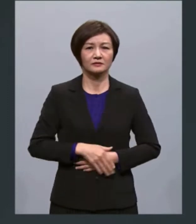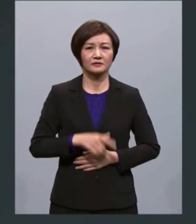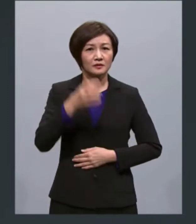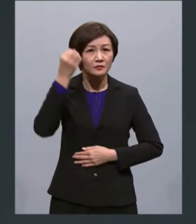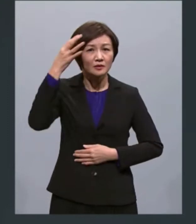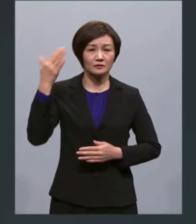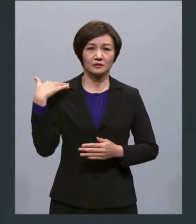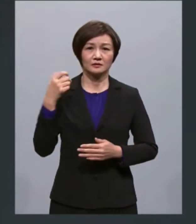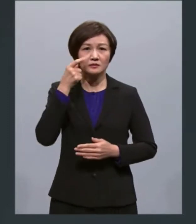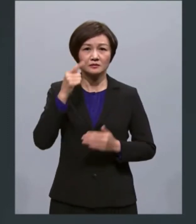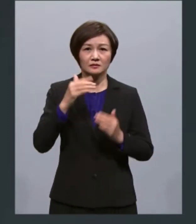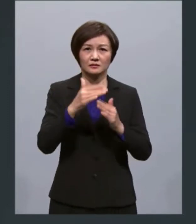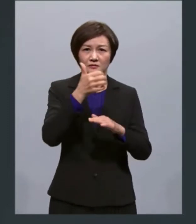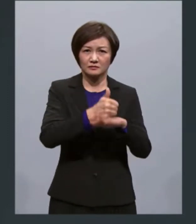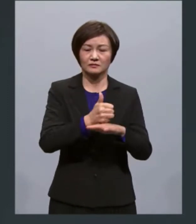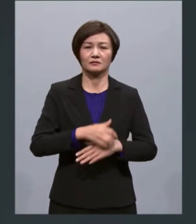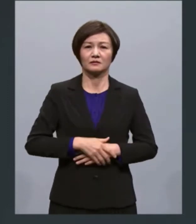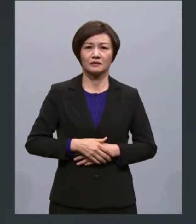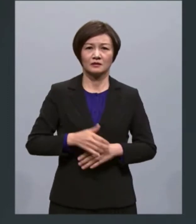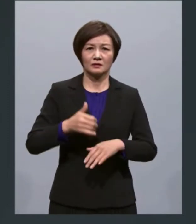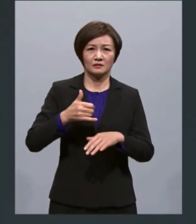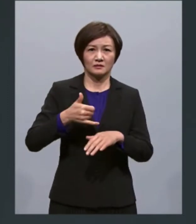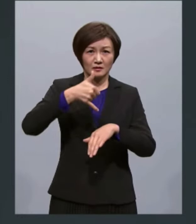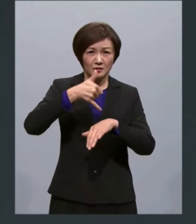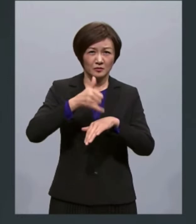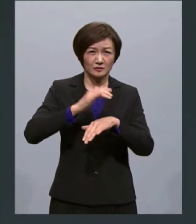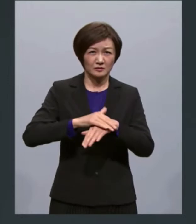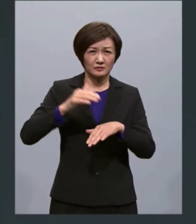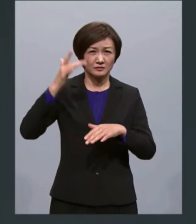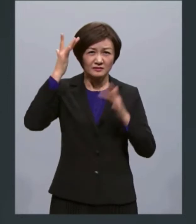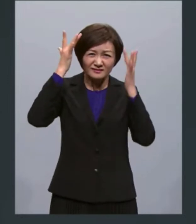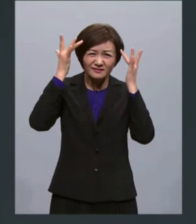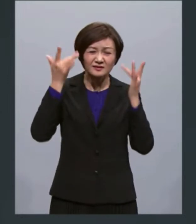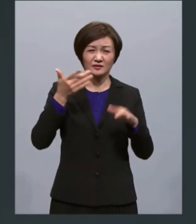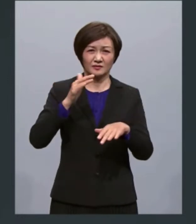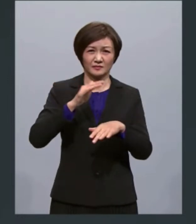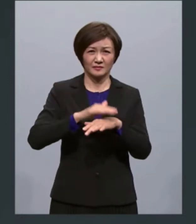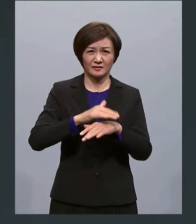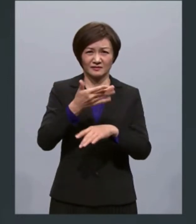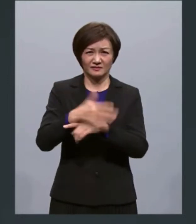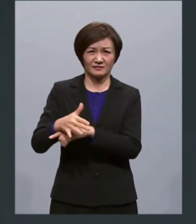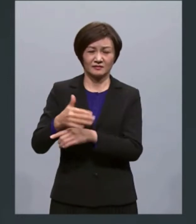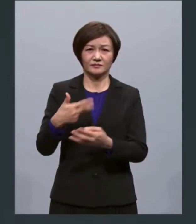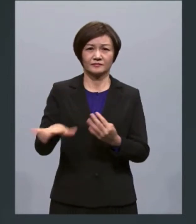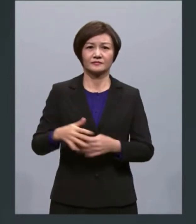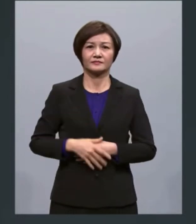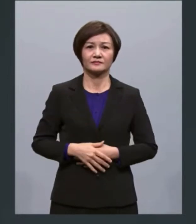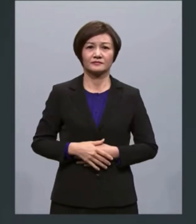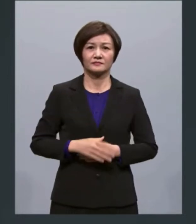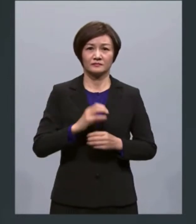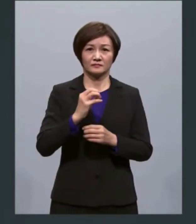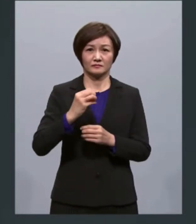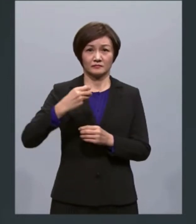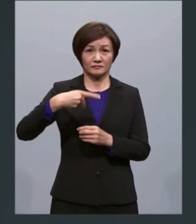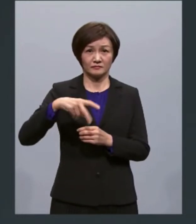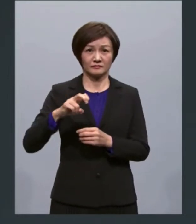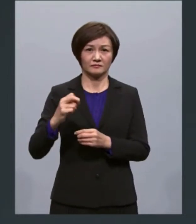市长的时候登革热死了多少人。就在两个星期前 COP28 才在杜拜落